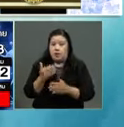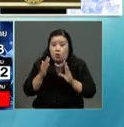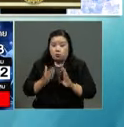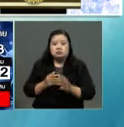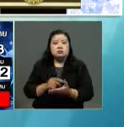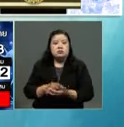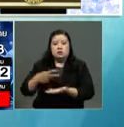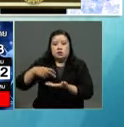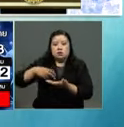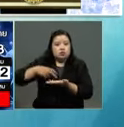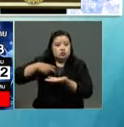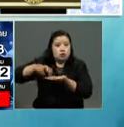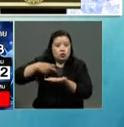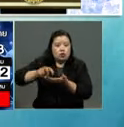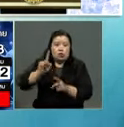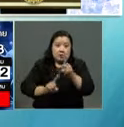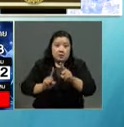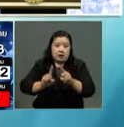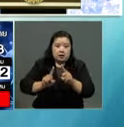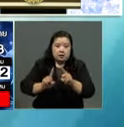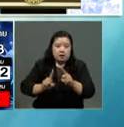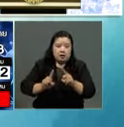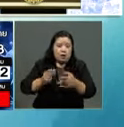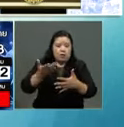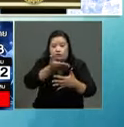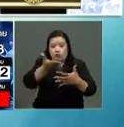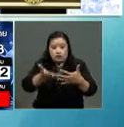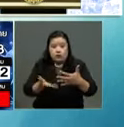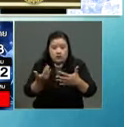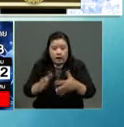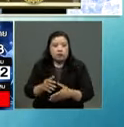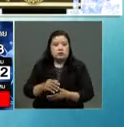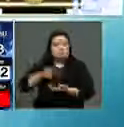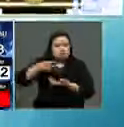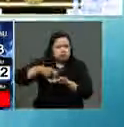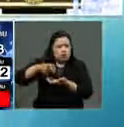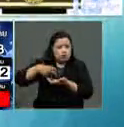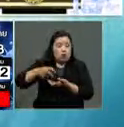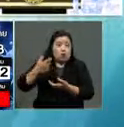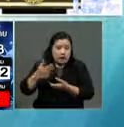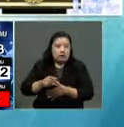นะครับไม่ต้องสัมผัสกันนะครับต้นเป็นไปตามมาตรการที่เราตั้งอยากให้เป็นนะครับตัวการประเมินนะครับก็ขอขอบคุณอีกครั้งนึงนะครับประเมินเนี่ยตอนนี้ครับมาตรการการประเมินของเรานะครับมีค่าขนส่งแบบประเมินนะครับ5ข้อนะครับเข้ามาถึง 20